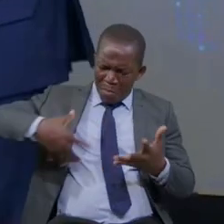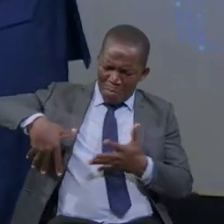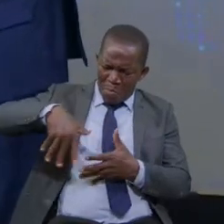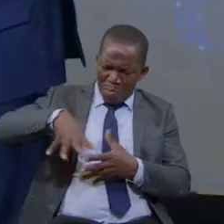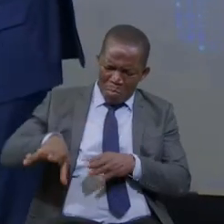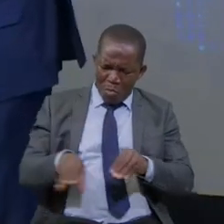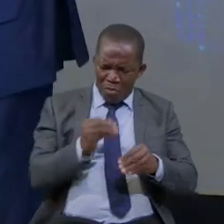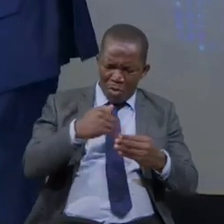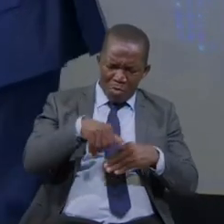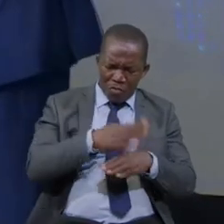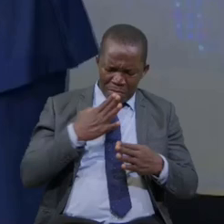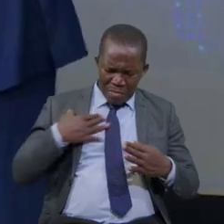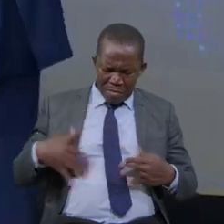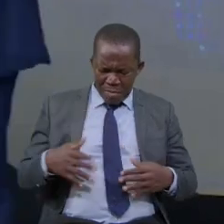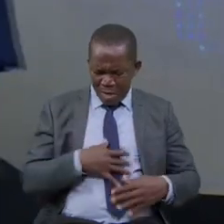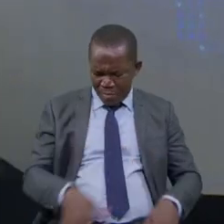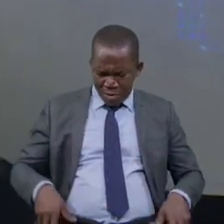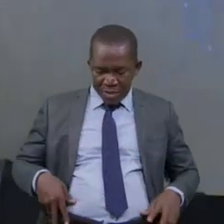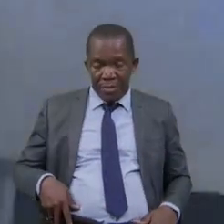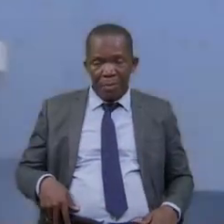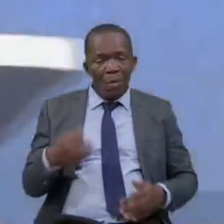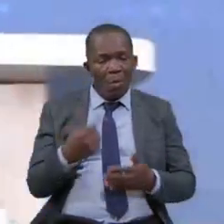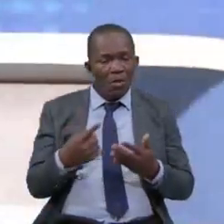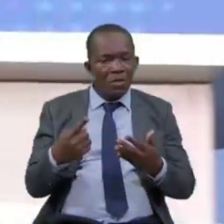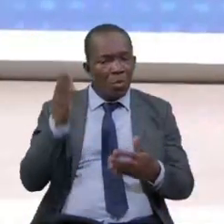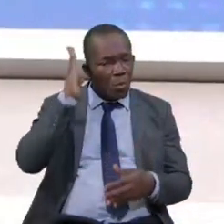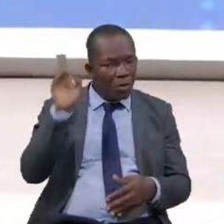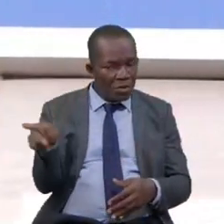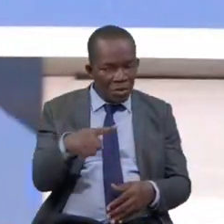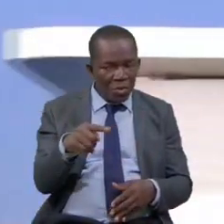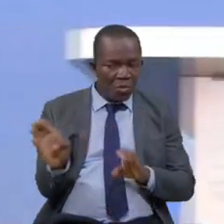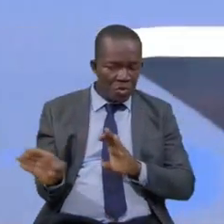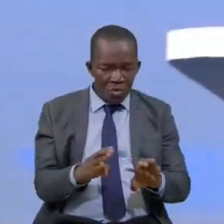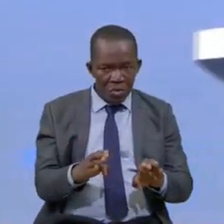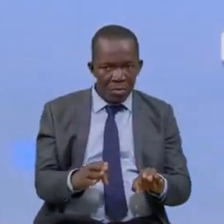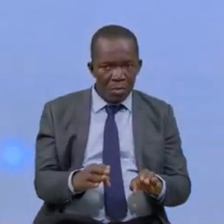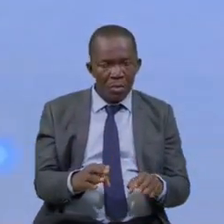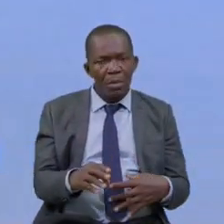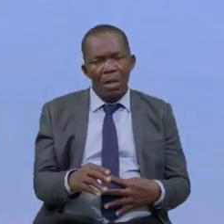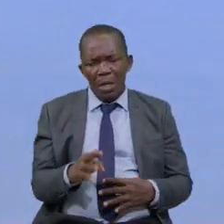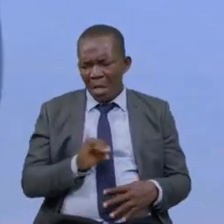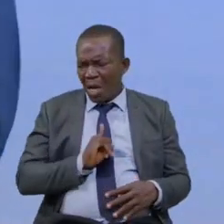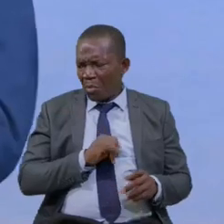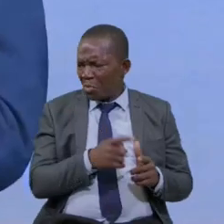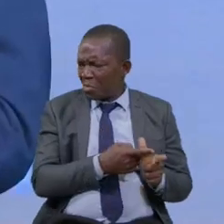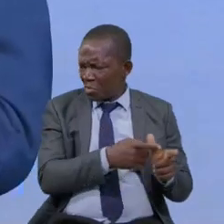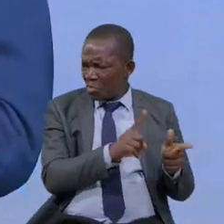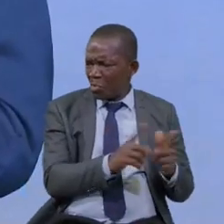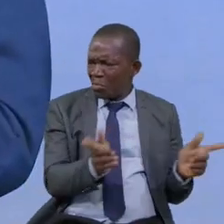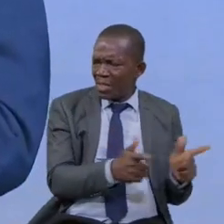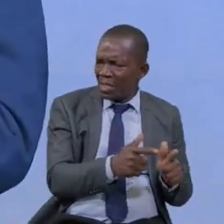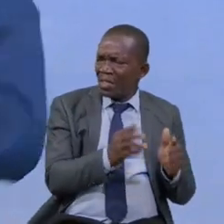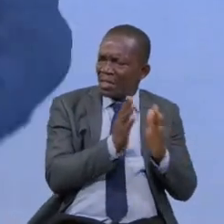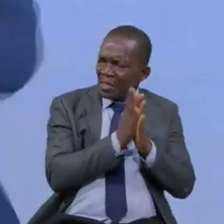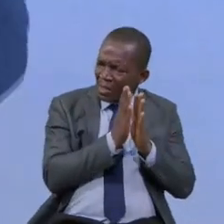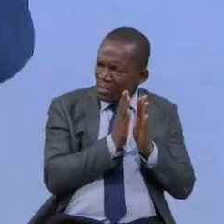que tu as fait à ce sujet? Je cours vers les guerriers de prière. Je dis, j'ai besoin de ceci, j'ai besoin